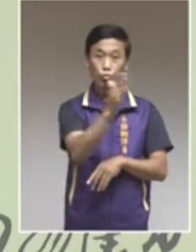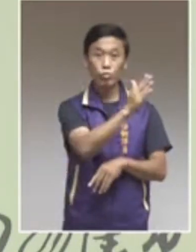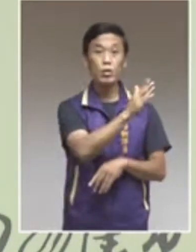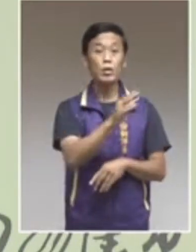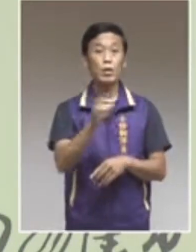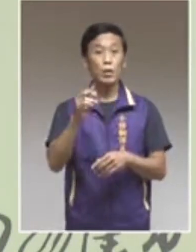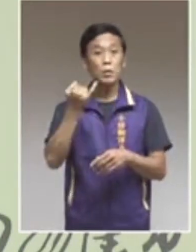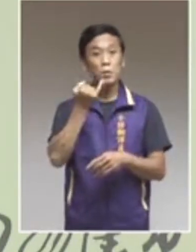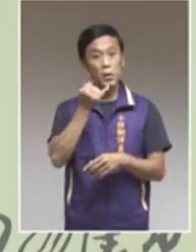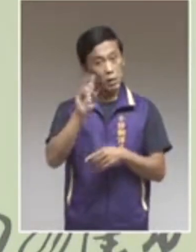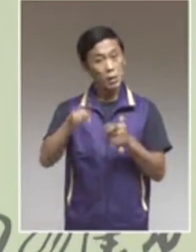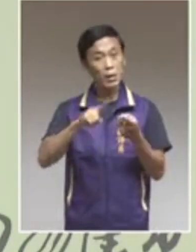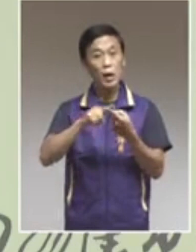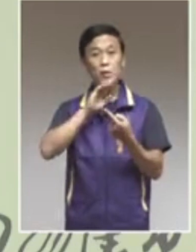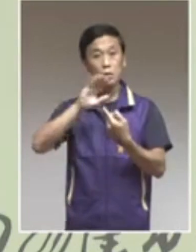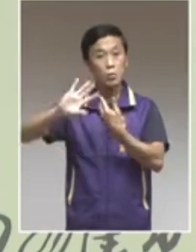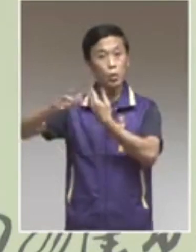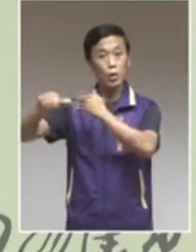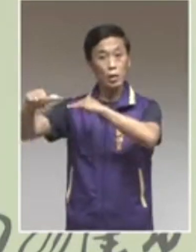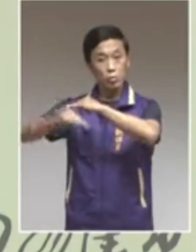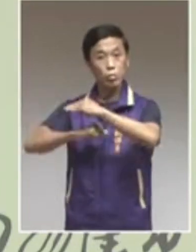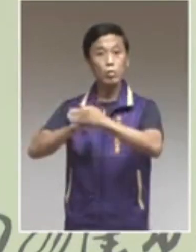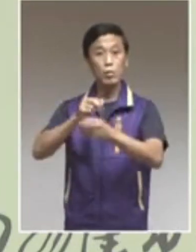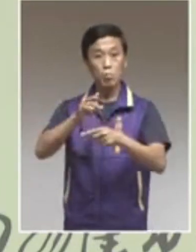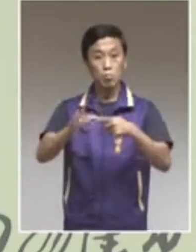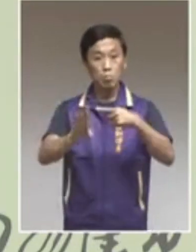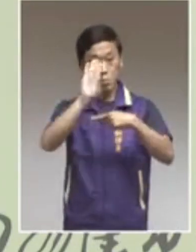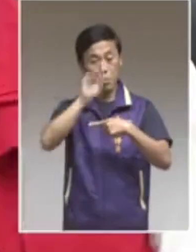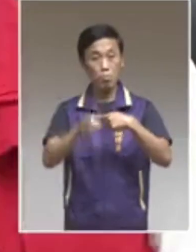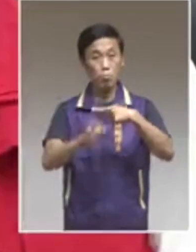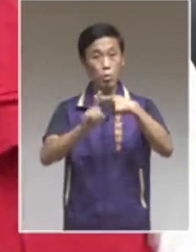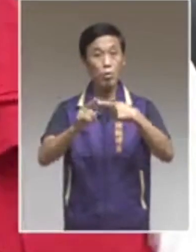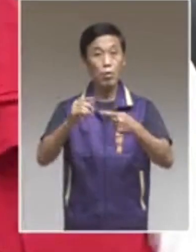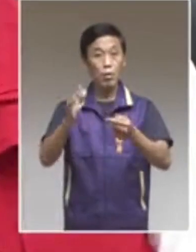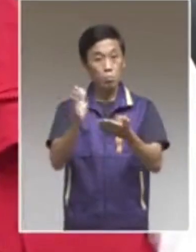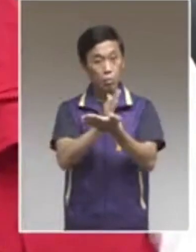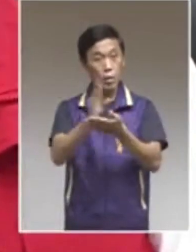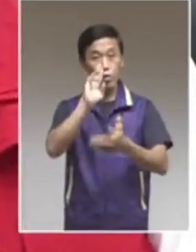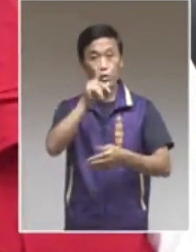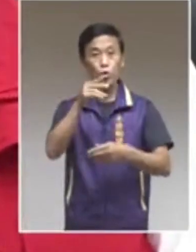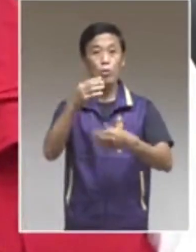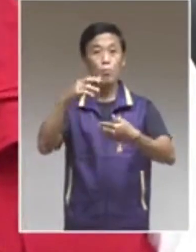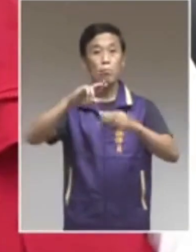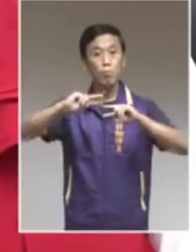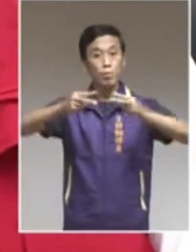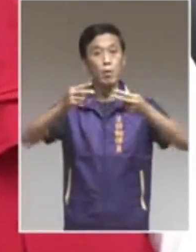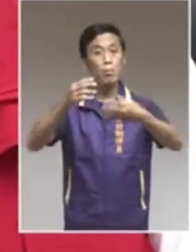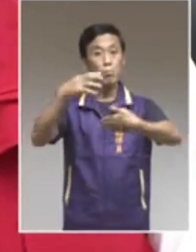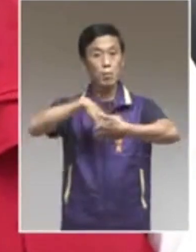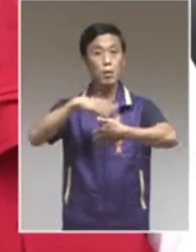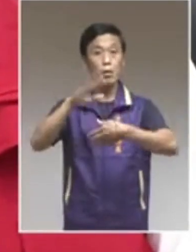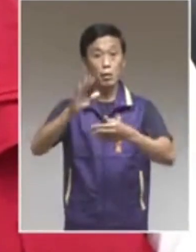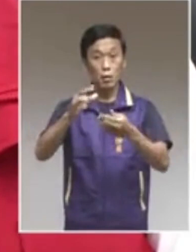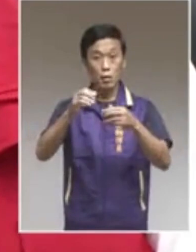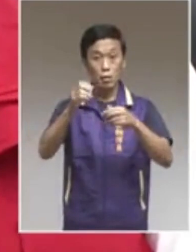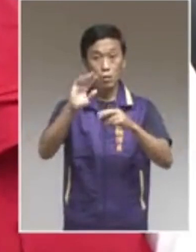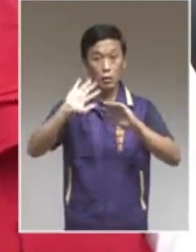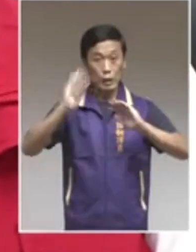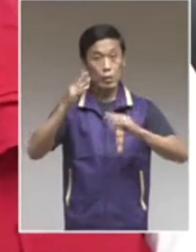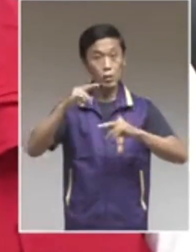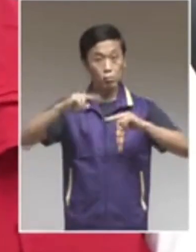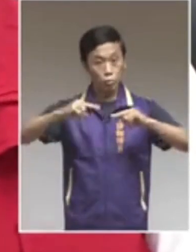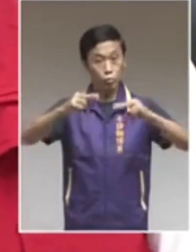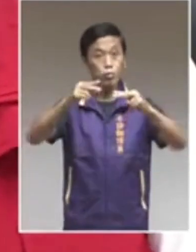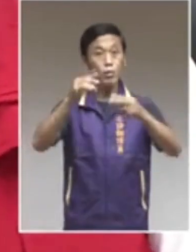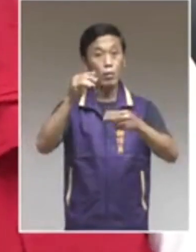该是属于境外移入的个案，把它判为这个境内，所以这个系统会再做改判。那第二